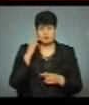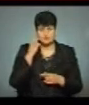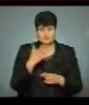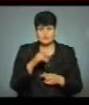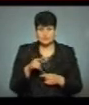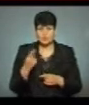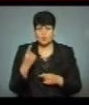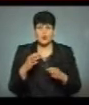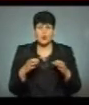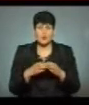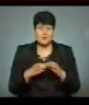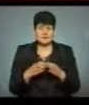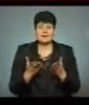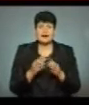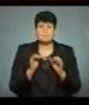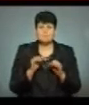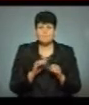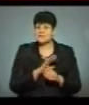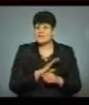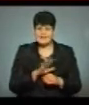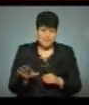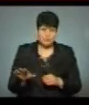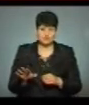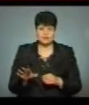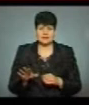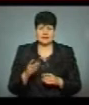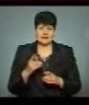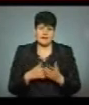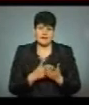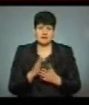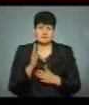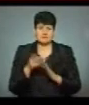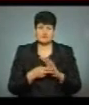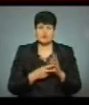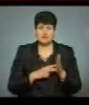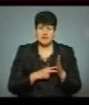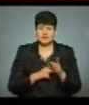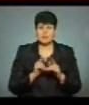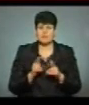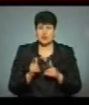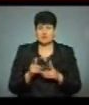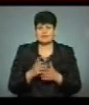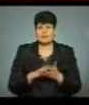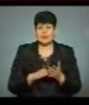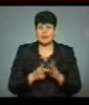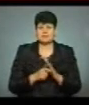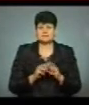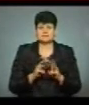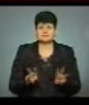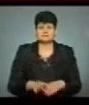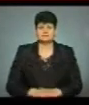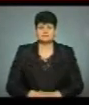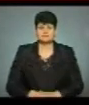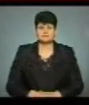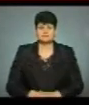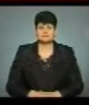громад, яка може не бути на карті перспективного плану, який погодить далі Кабмін. Давайте подивимося.